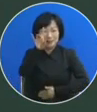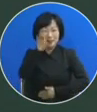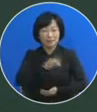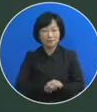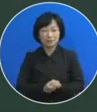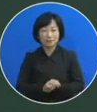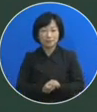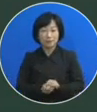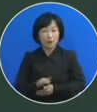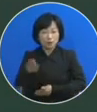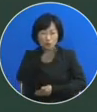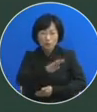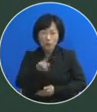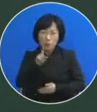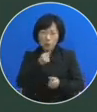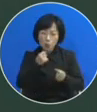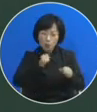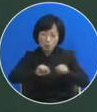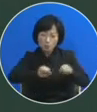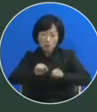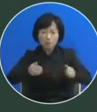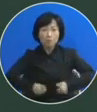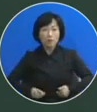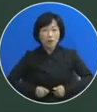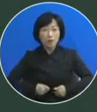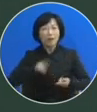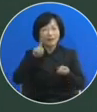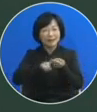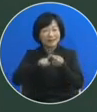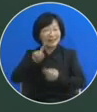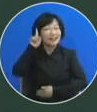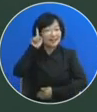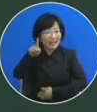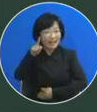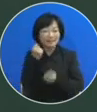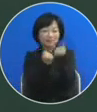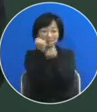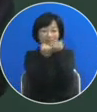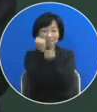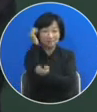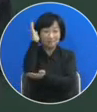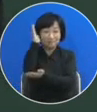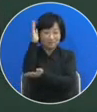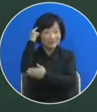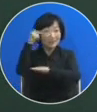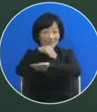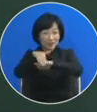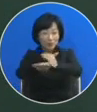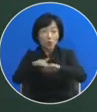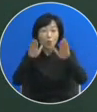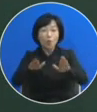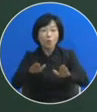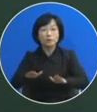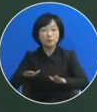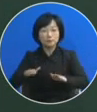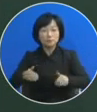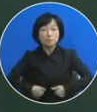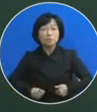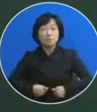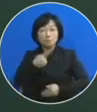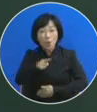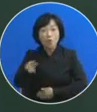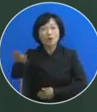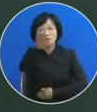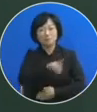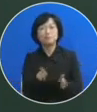될 것이냐? 그건 내일 얘기하고요. 오늘 여러분 가장 중요한 이 믿음을 가져야 되는 것입니다. What must we do? Then we'll talk about that tomorrow. But the most important thing you must have is faith.